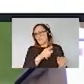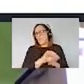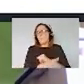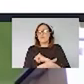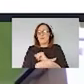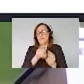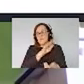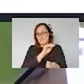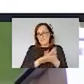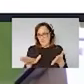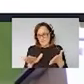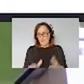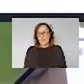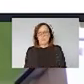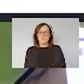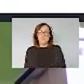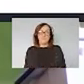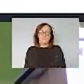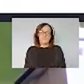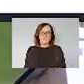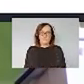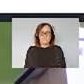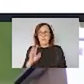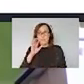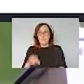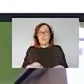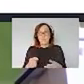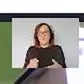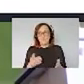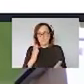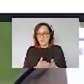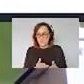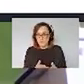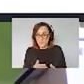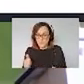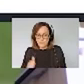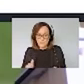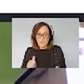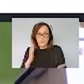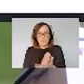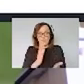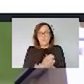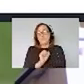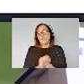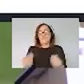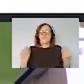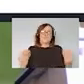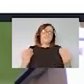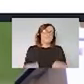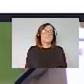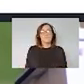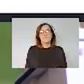wszystko bezpłatne. Ja Państwu... O, Państwo jeszcze tutaj nie... O, jesteście Państwo, cudownie.